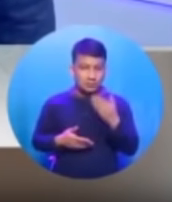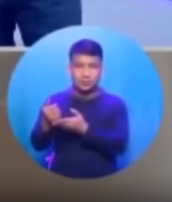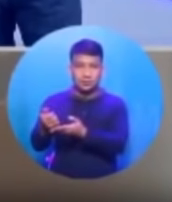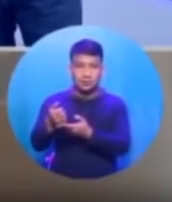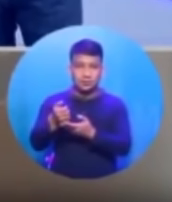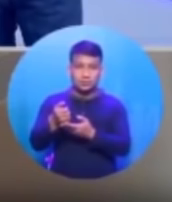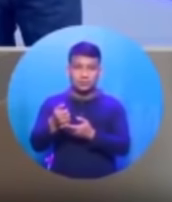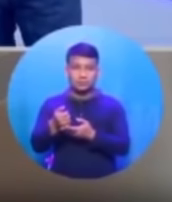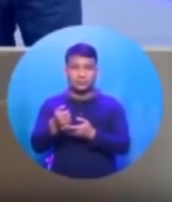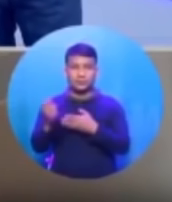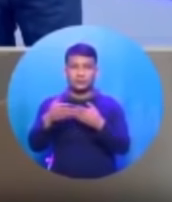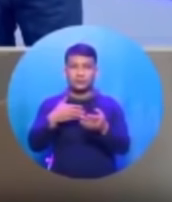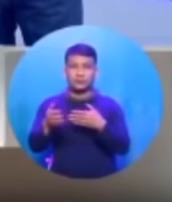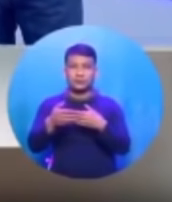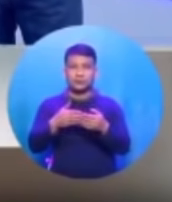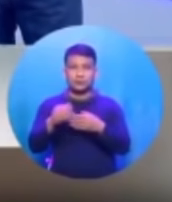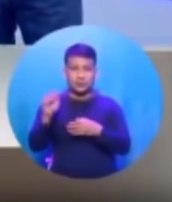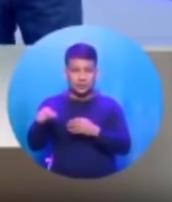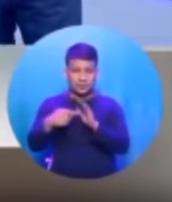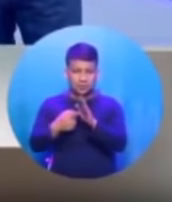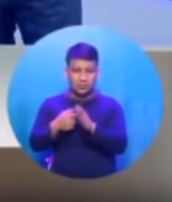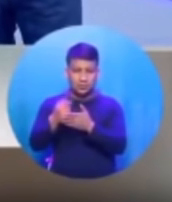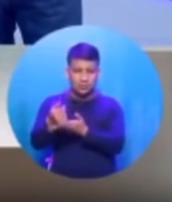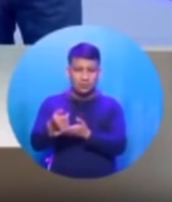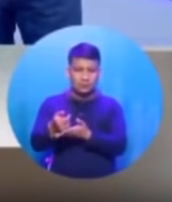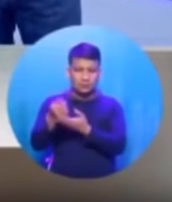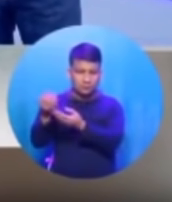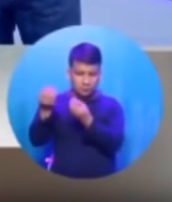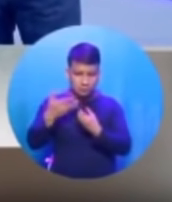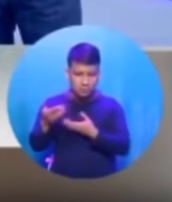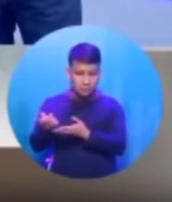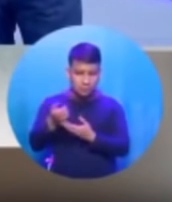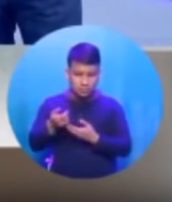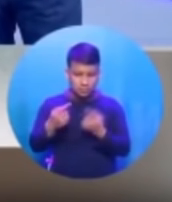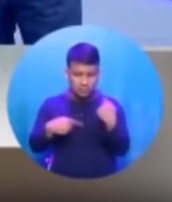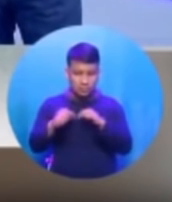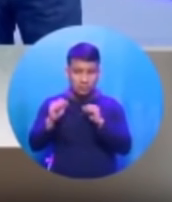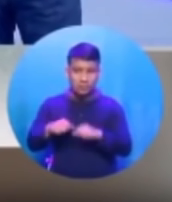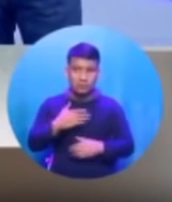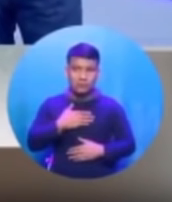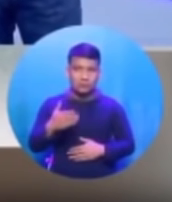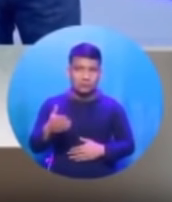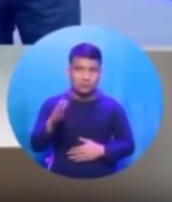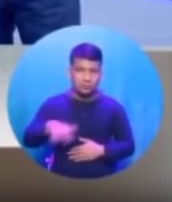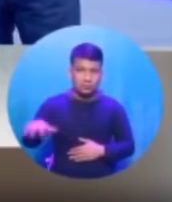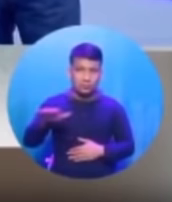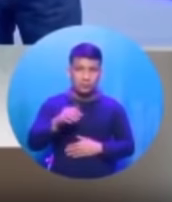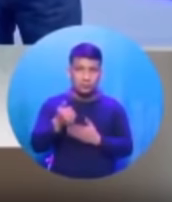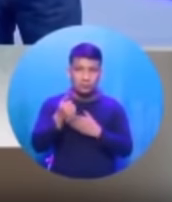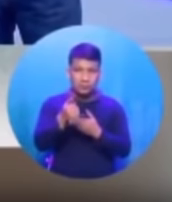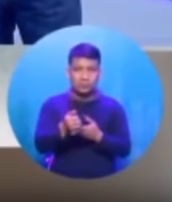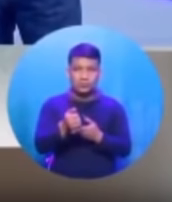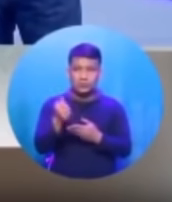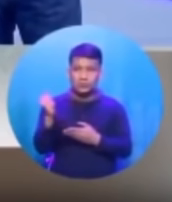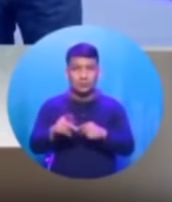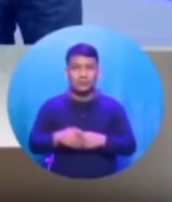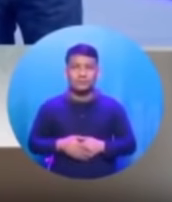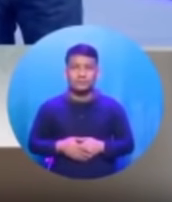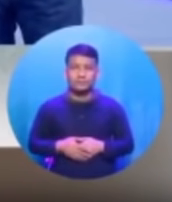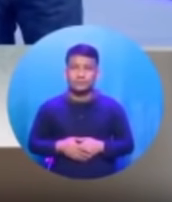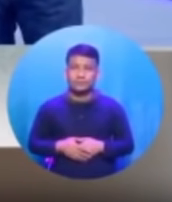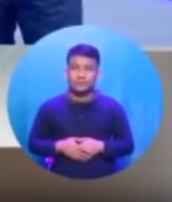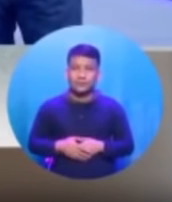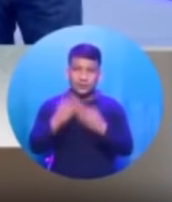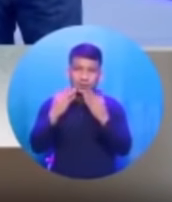po. At kung ano po yung mga tulong na kakailanganin ninyo, sabihin nyo lang po sa amin. And I'm very willing, all out po ang tool na ibibigay ko sa inyo. Okay, ma'am?